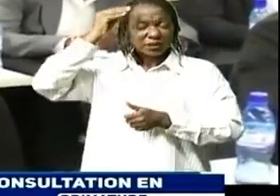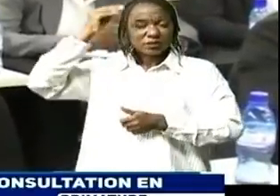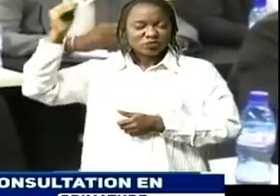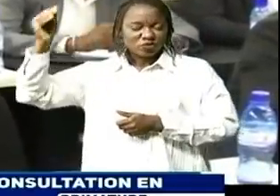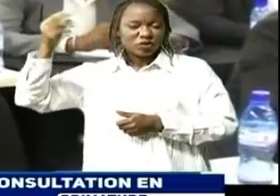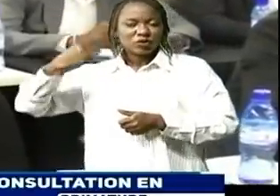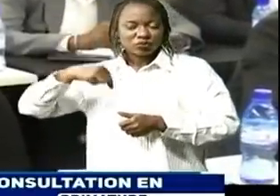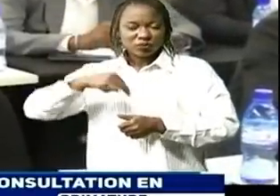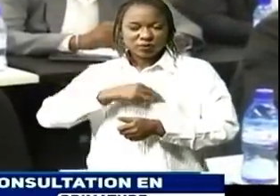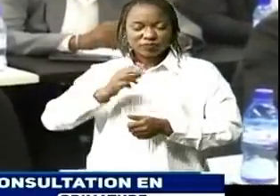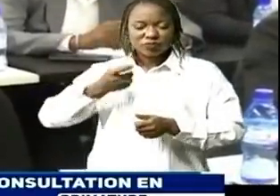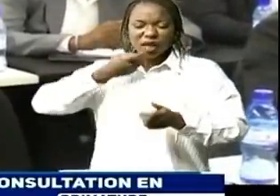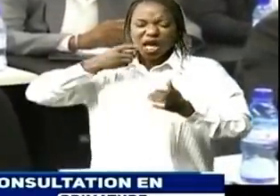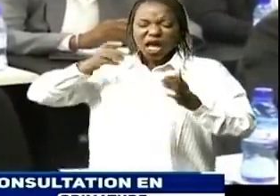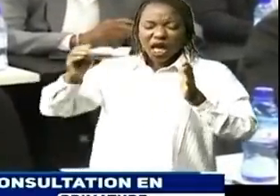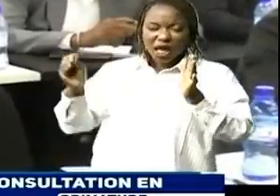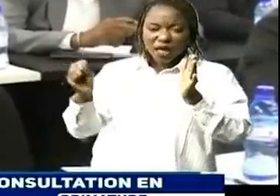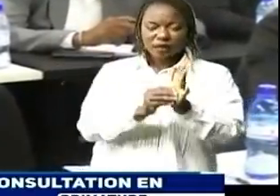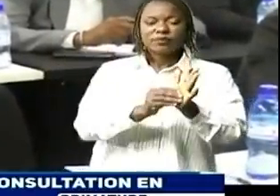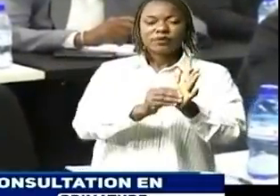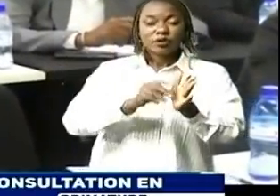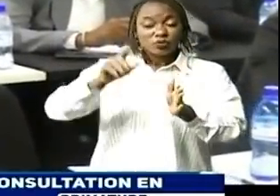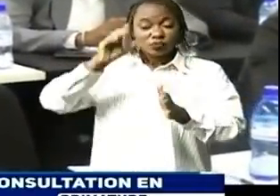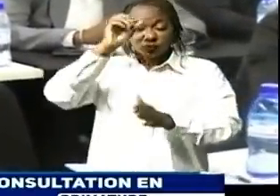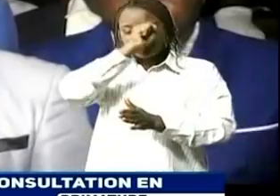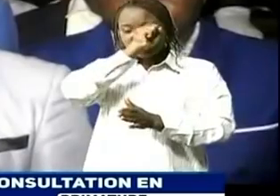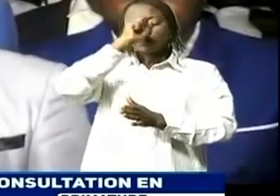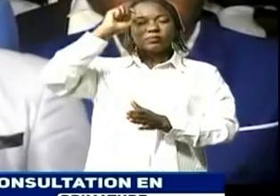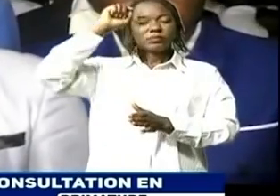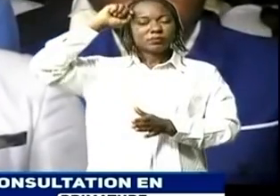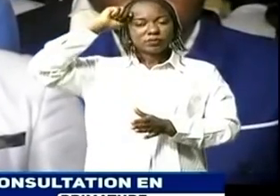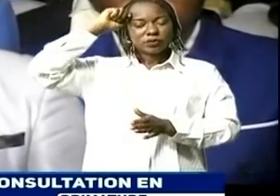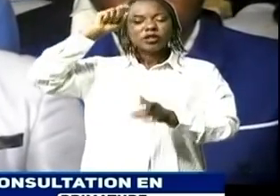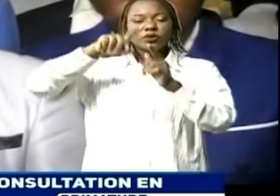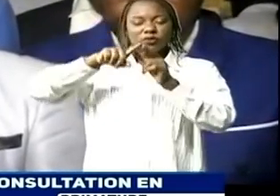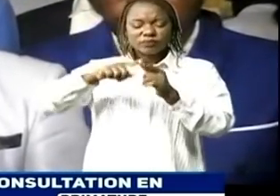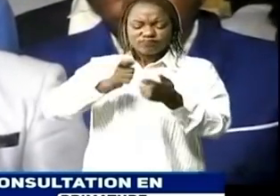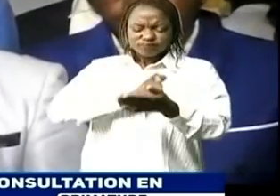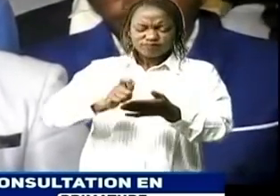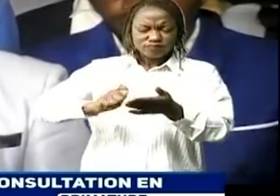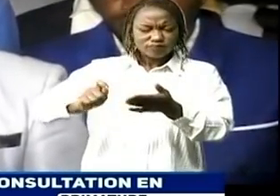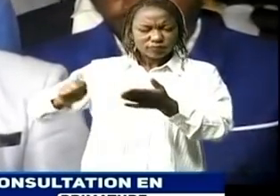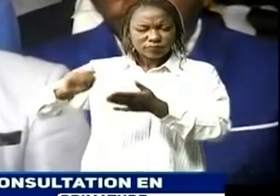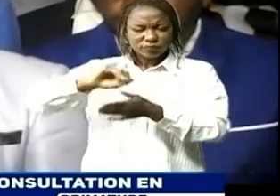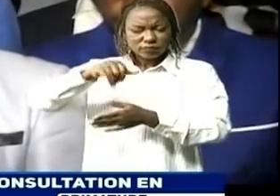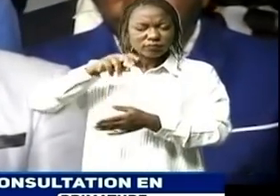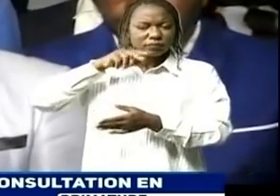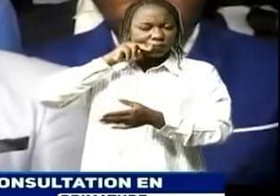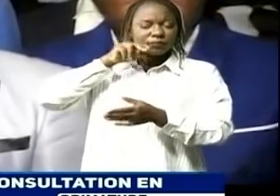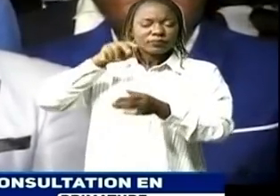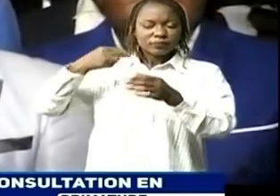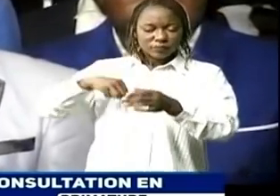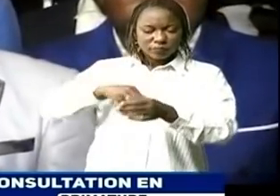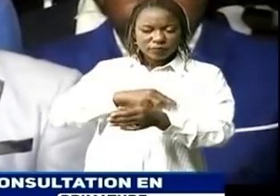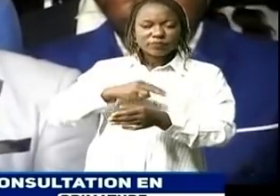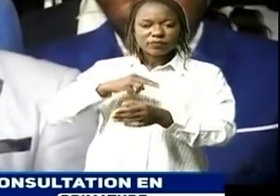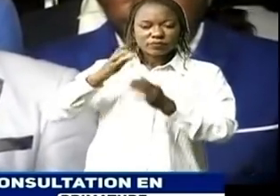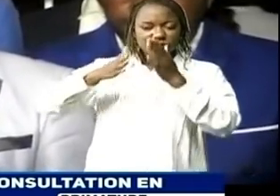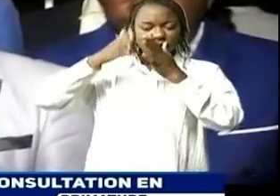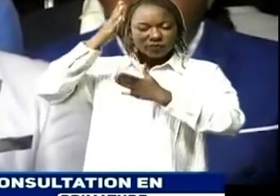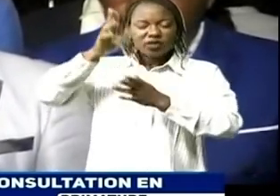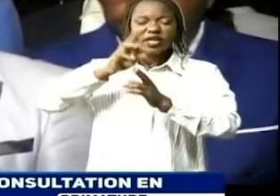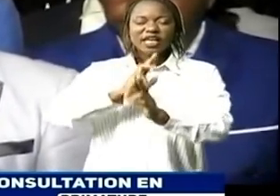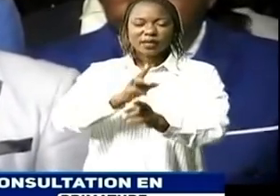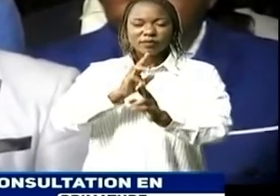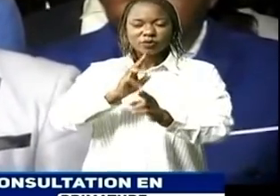fourni certaines recommandations, je pense que ça a retenu son attention. Il a bien noté, nous allons recevoir des réponses escortées toujours dans le cadre